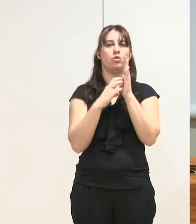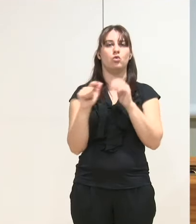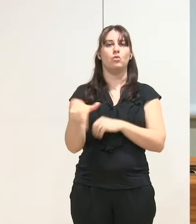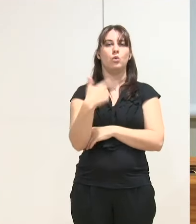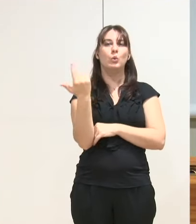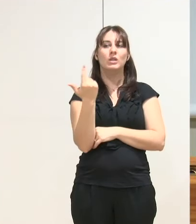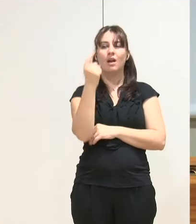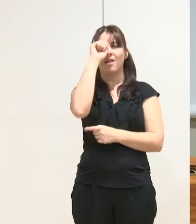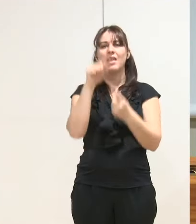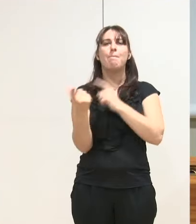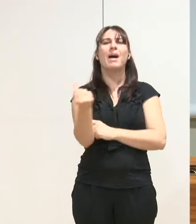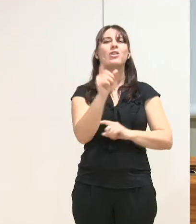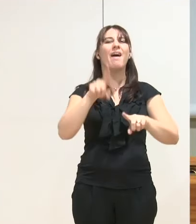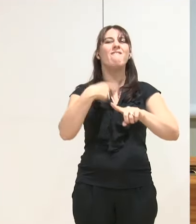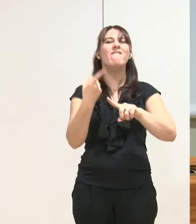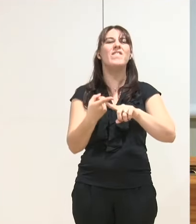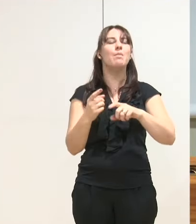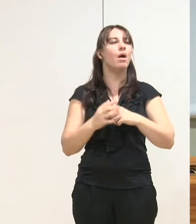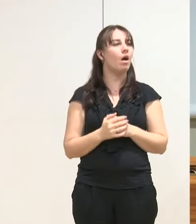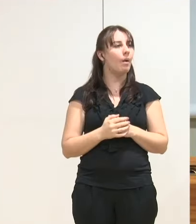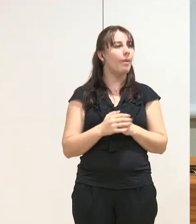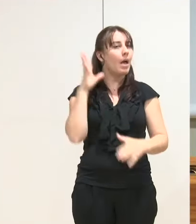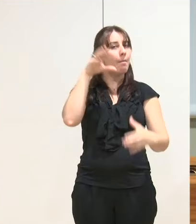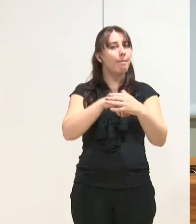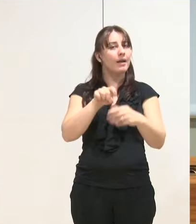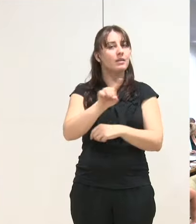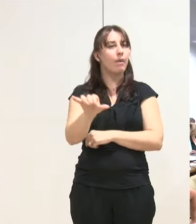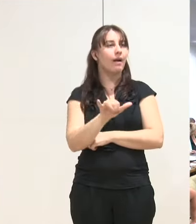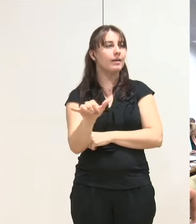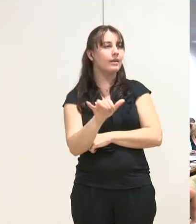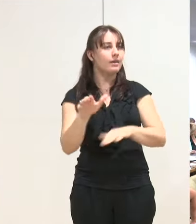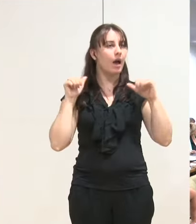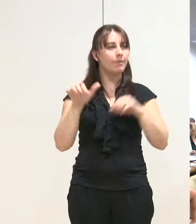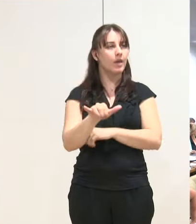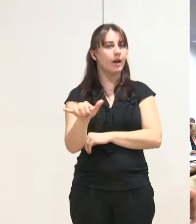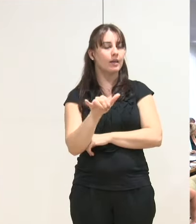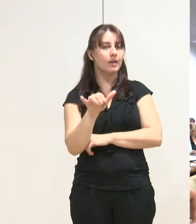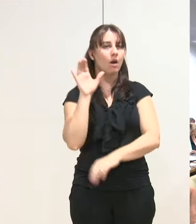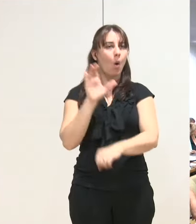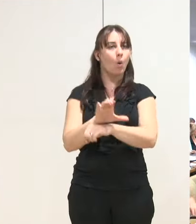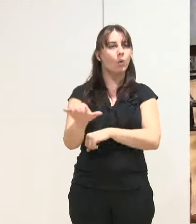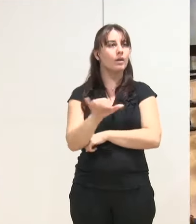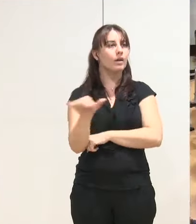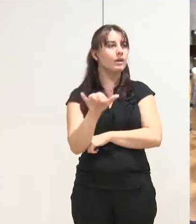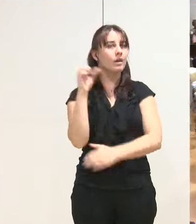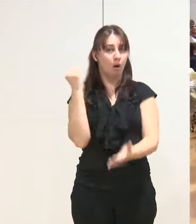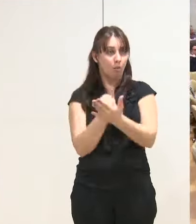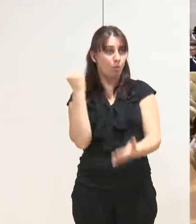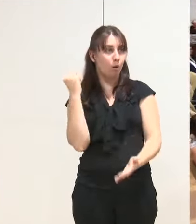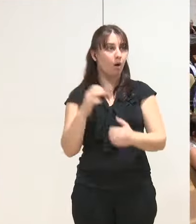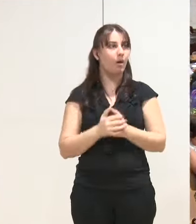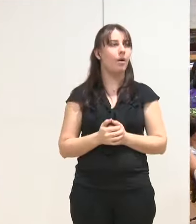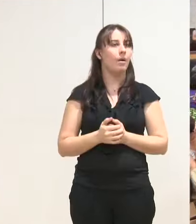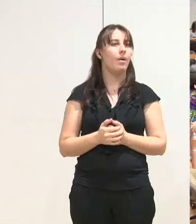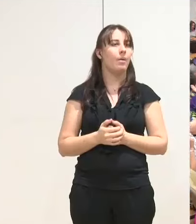c'est le partenariat sur les films qui ne prend pas part au vote qui s'abstient qui est contre qui est